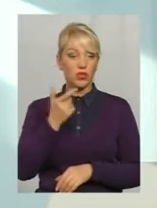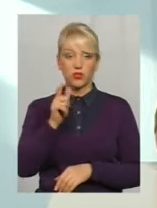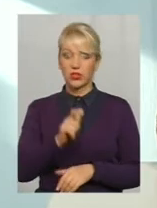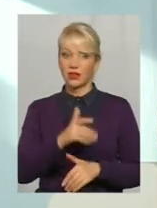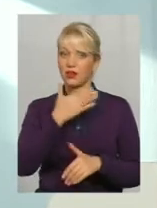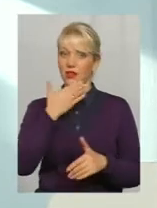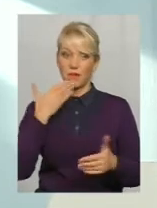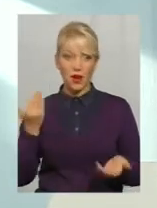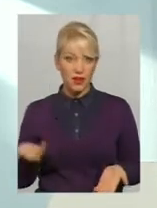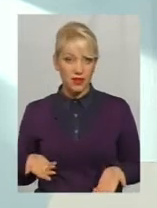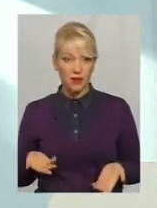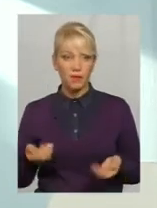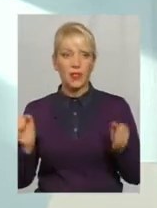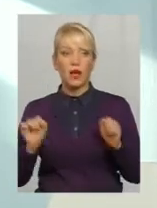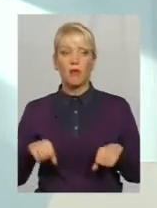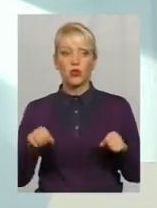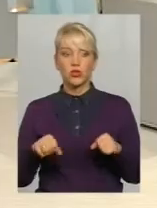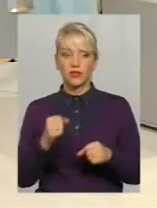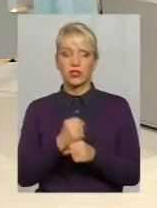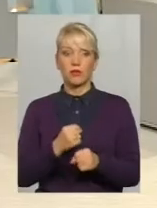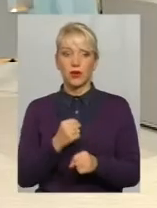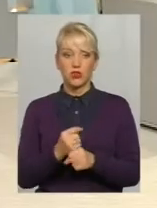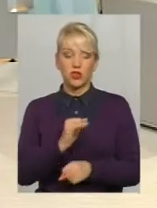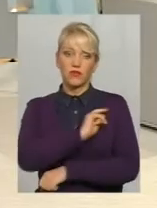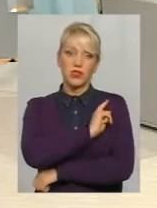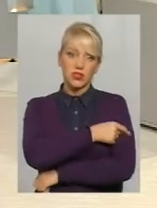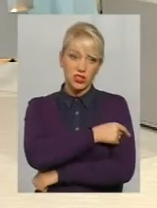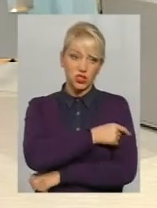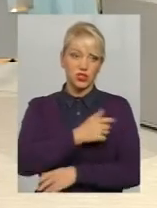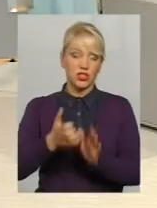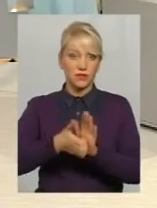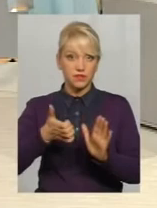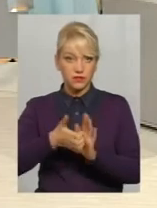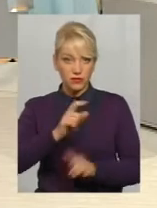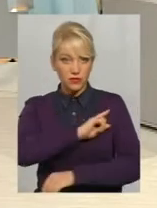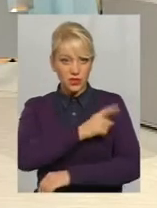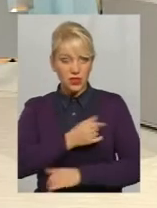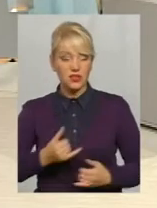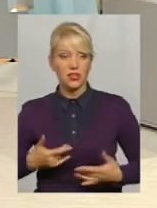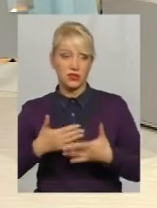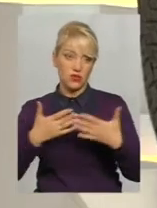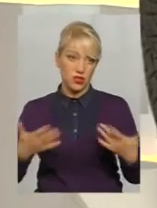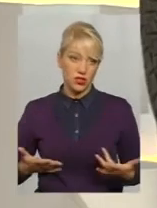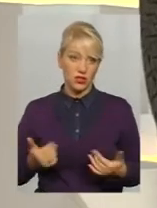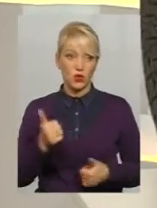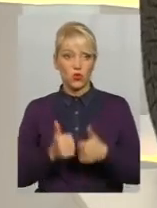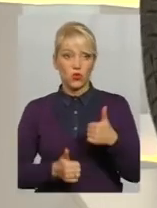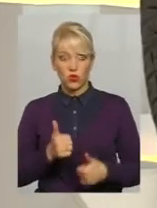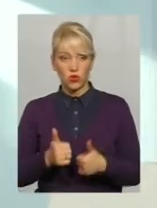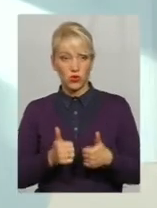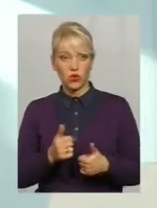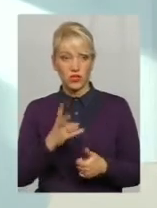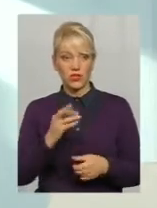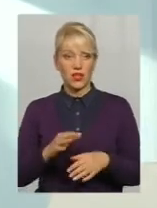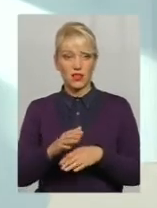вже можливості працювати? І фізичних, напевне, в неї не вистачає сил для того, і багато чого. Ну і конкуренції на ринку праці. Ну